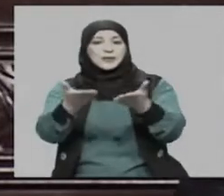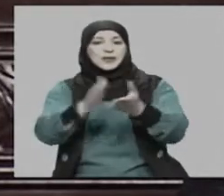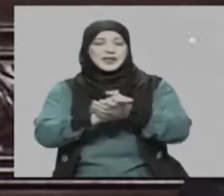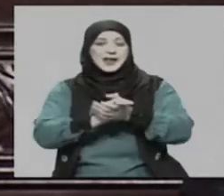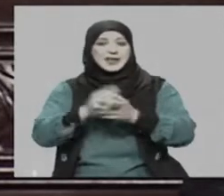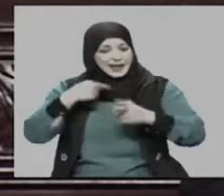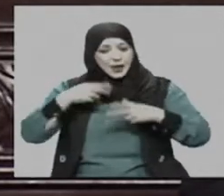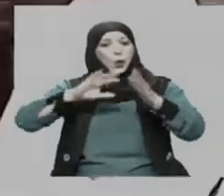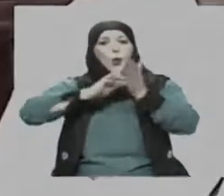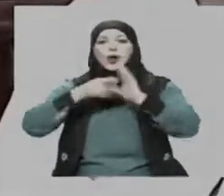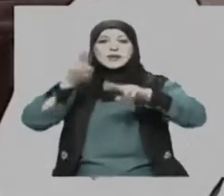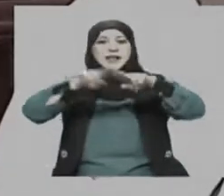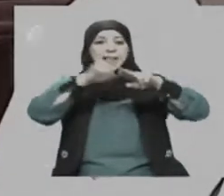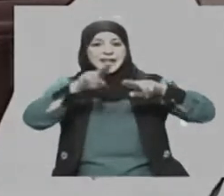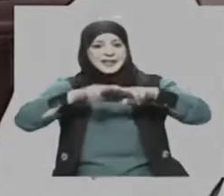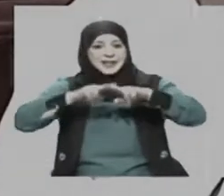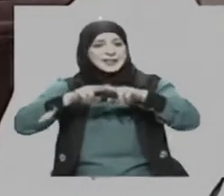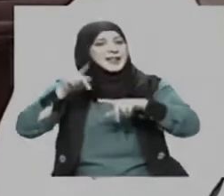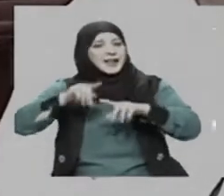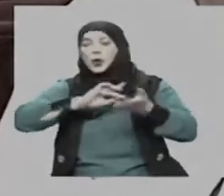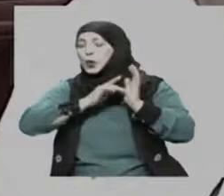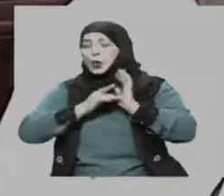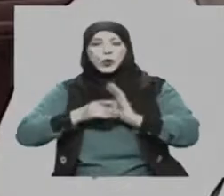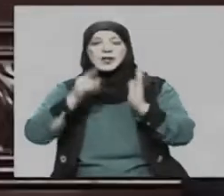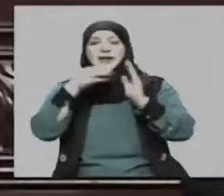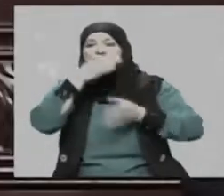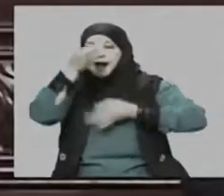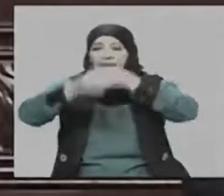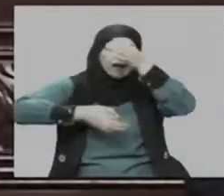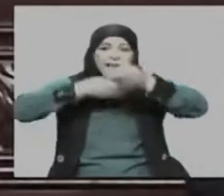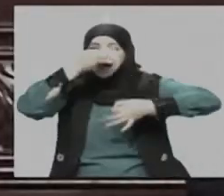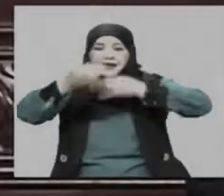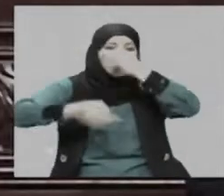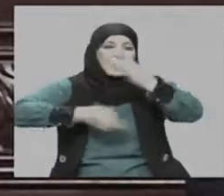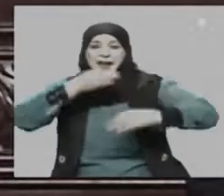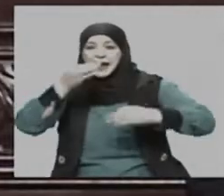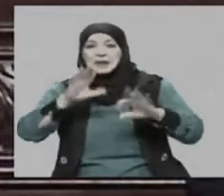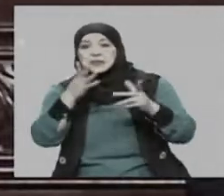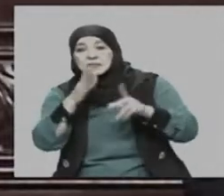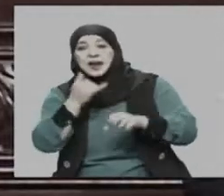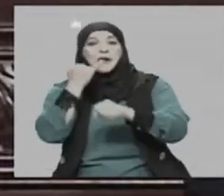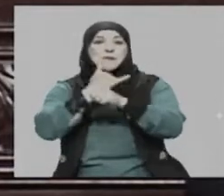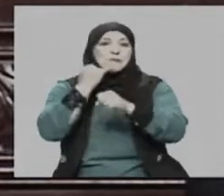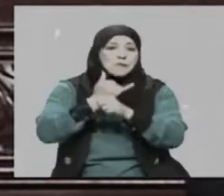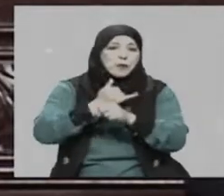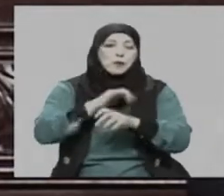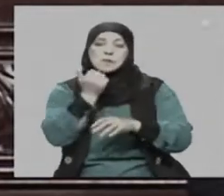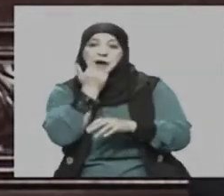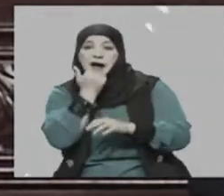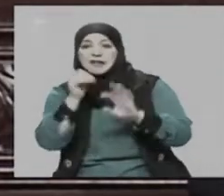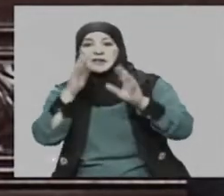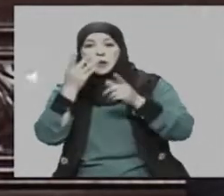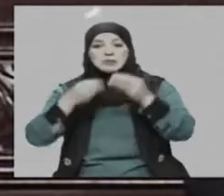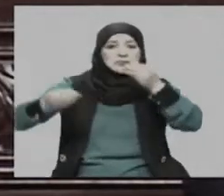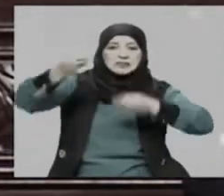نصلحوا كل ما تقال كل ما تقال من مغالطات